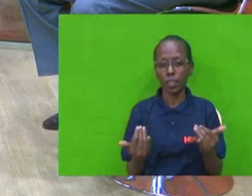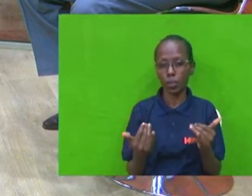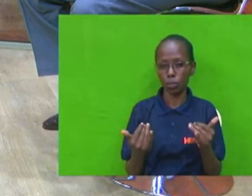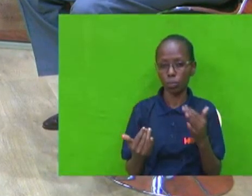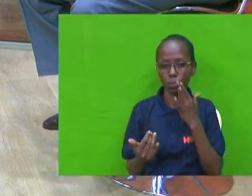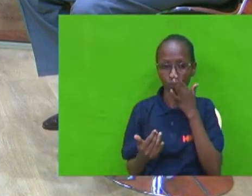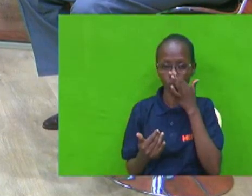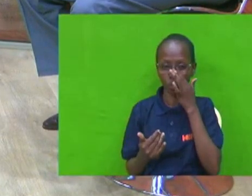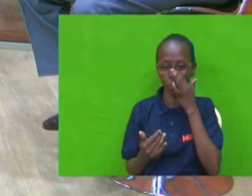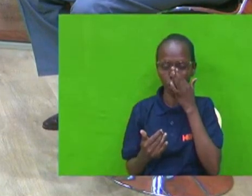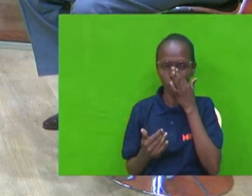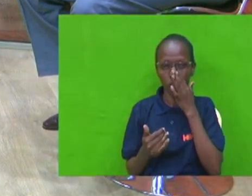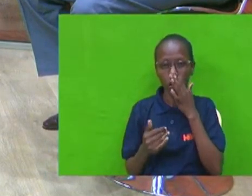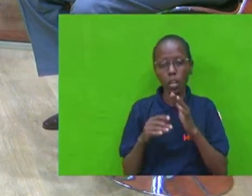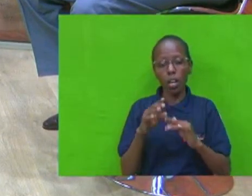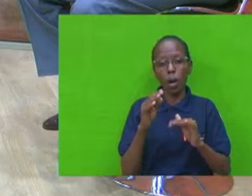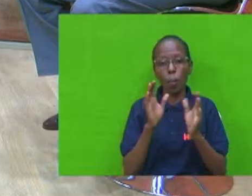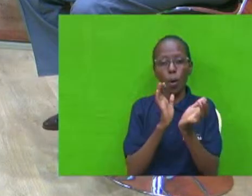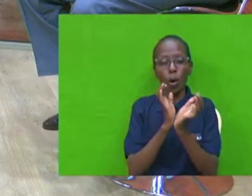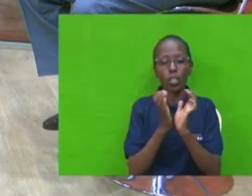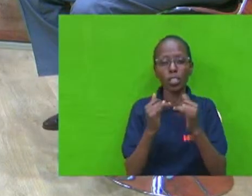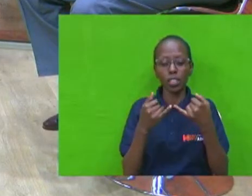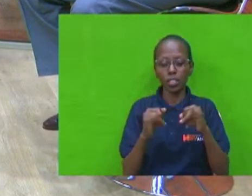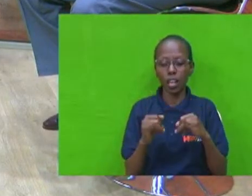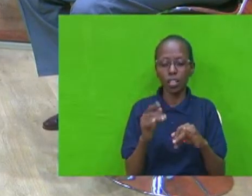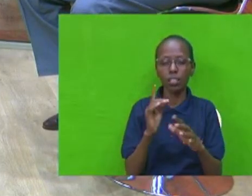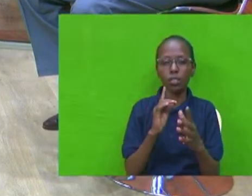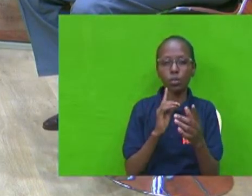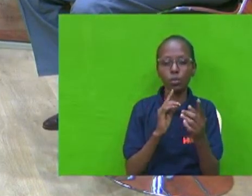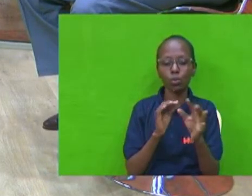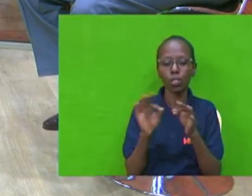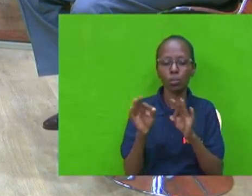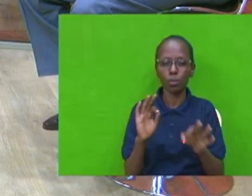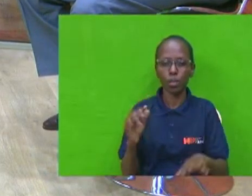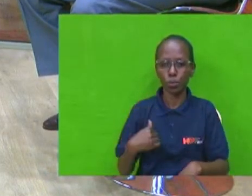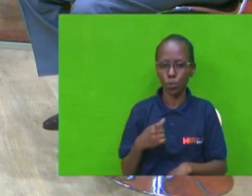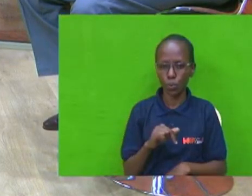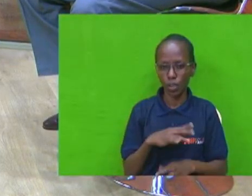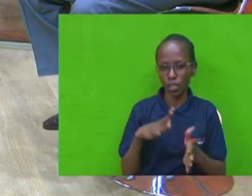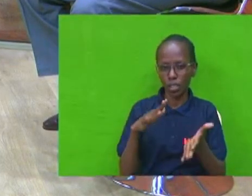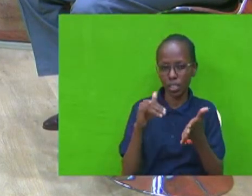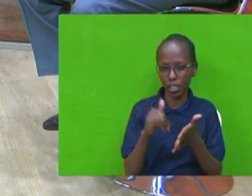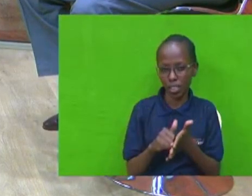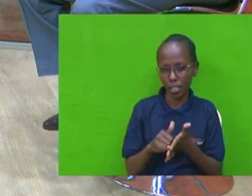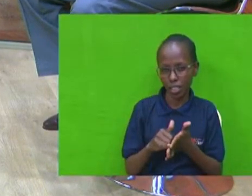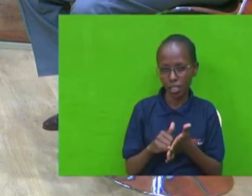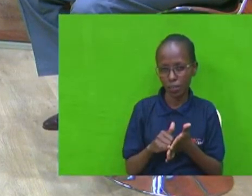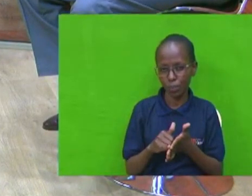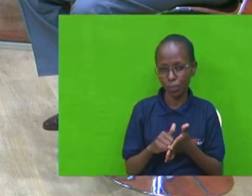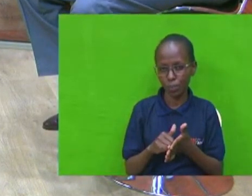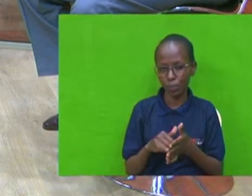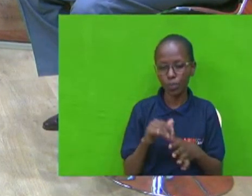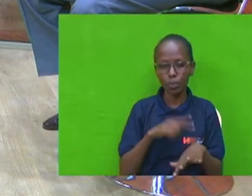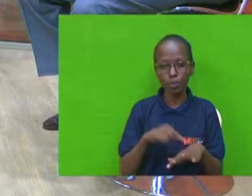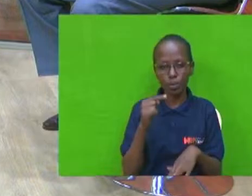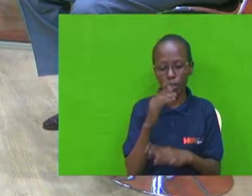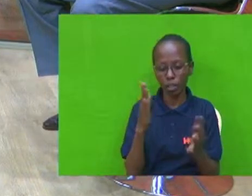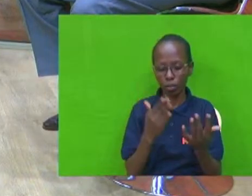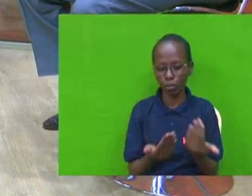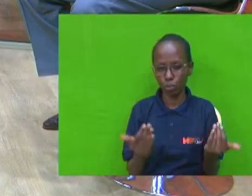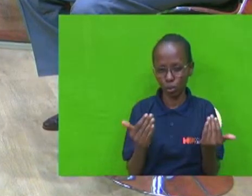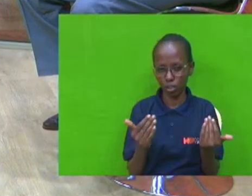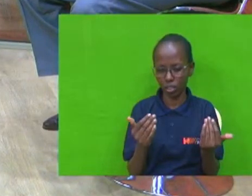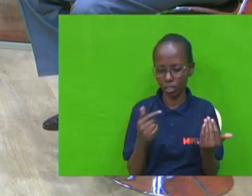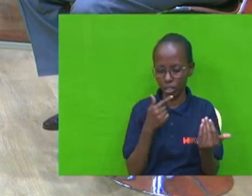lililoko kuu hapa ambalo Paulo anajaribu kutueleza, Unajua akisema watoto